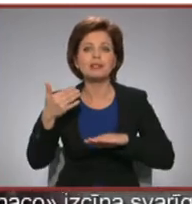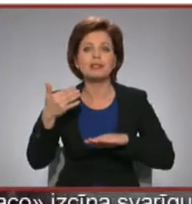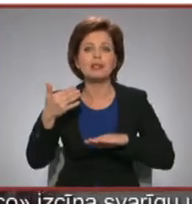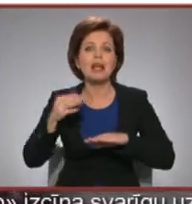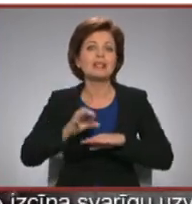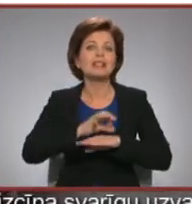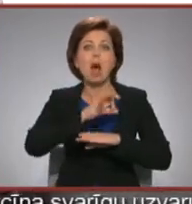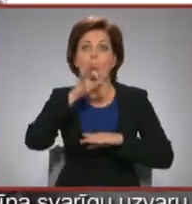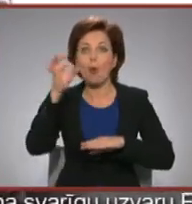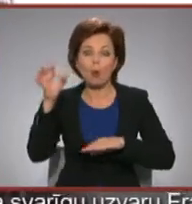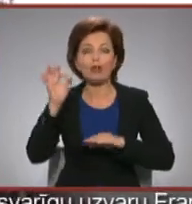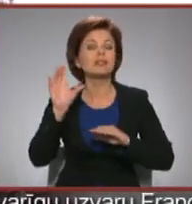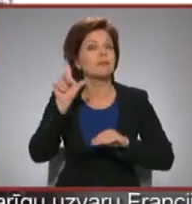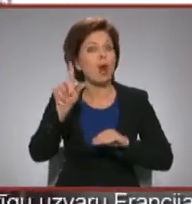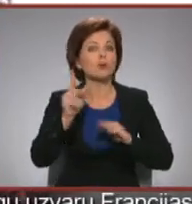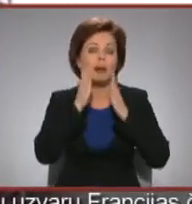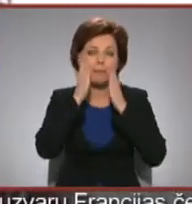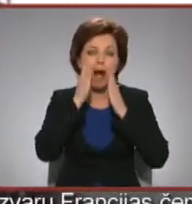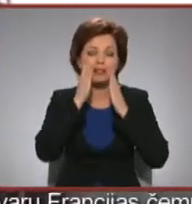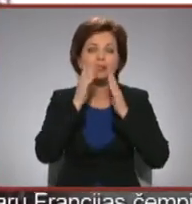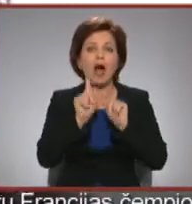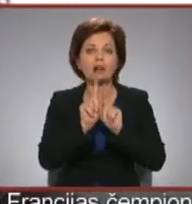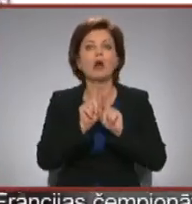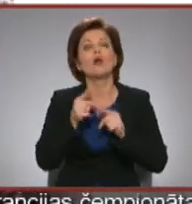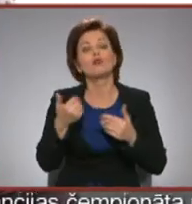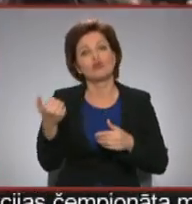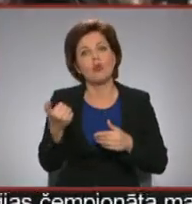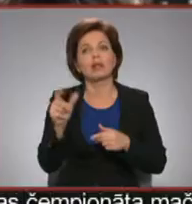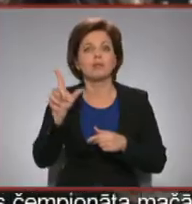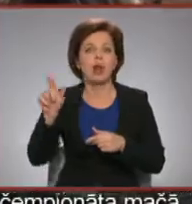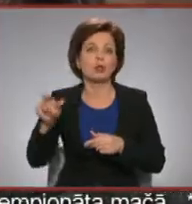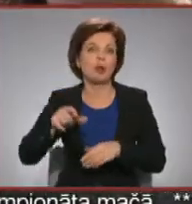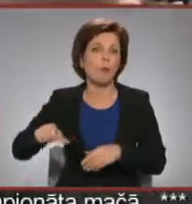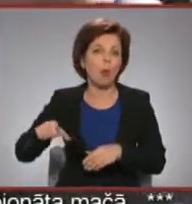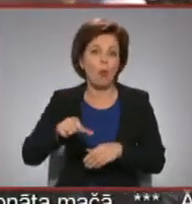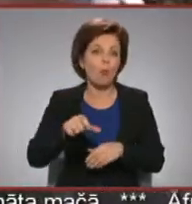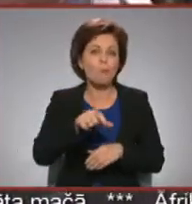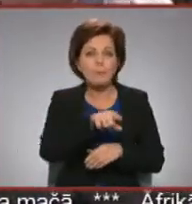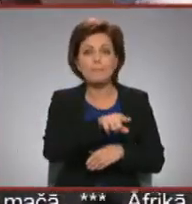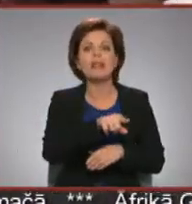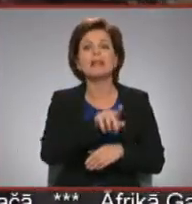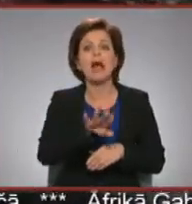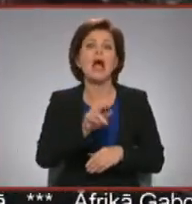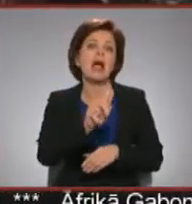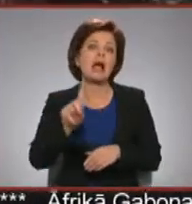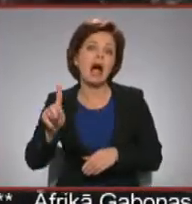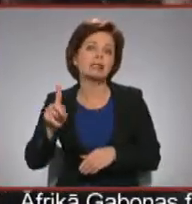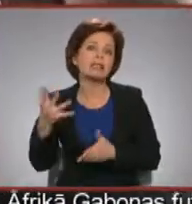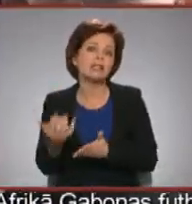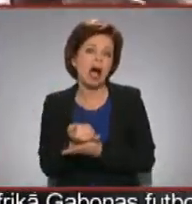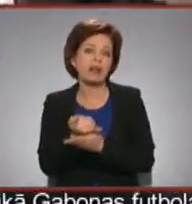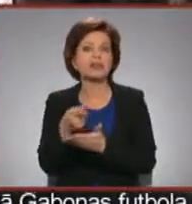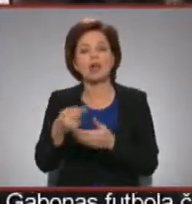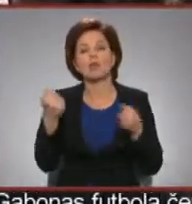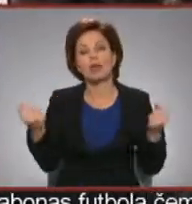mazgāt acis. Šogad braucām uz upīti, kas ietek jūrā. Jau pavisam drīz katrs ir atradis vēl kādu nodarbi,